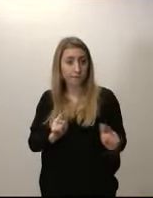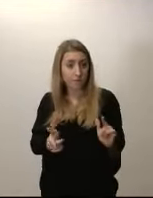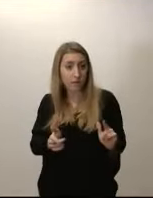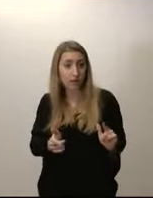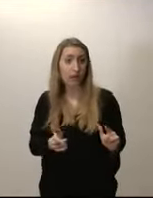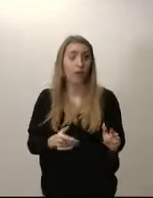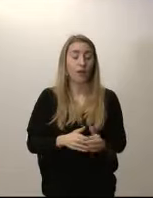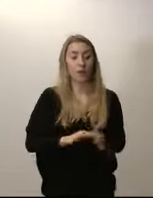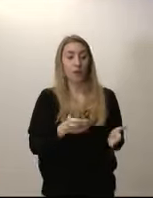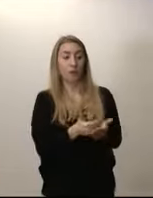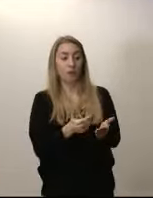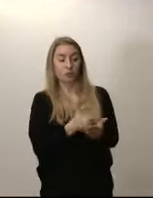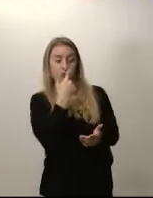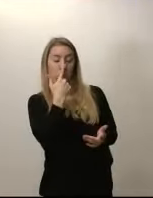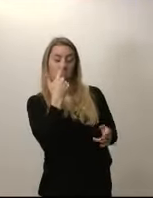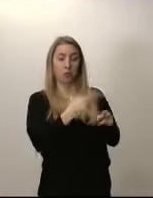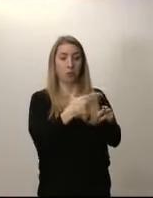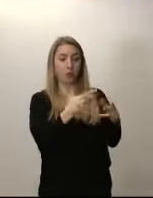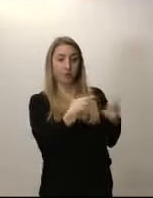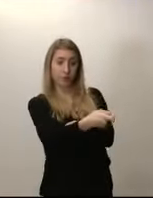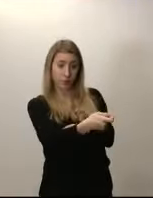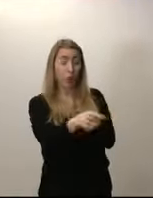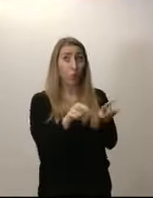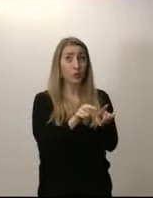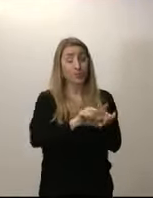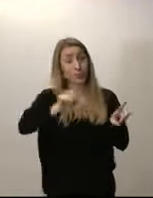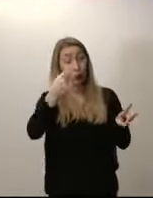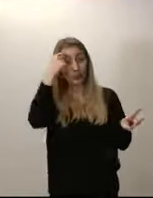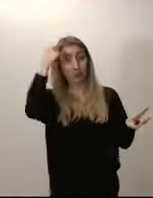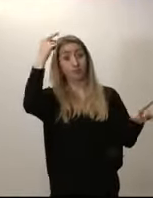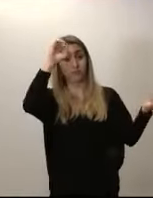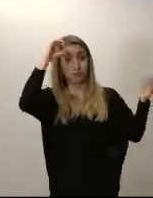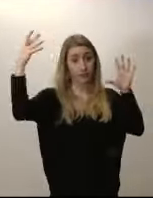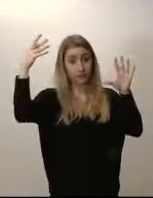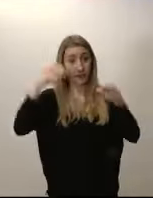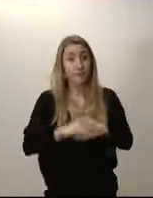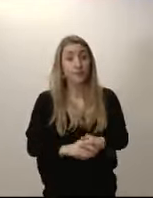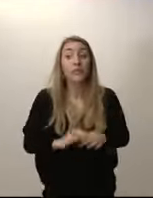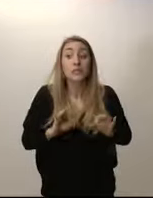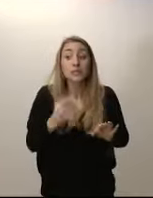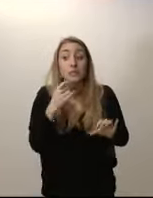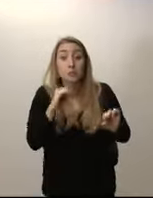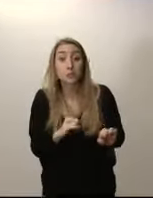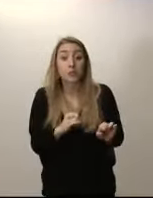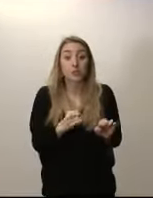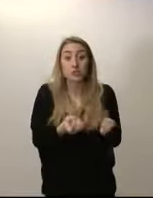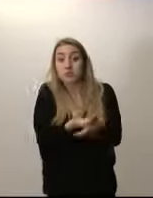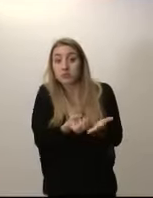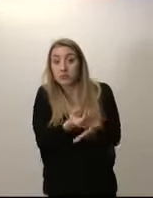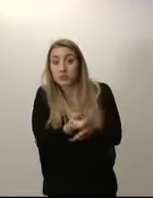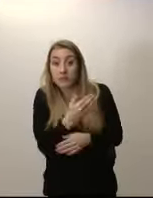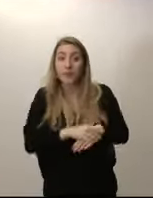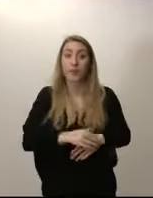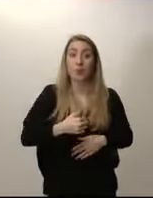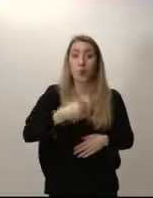façon puzzle. Mais j'ai une autre référence littéraire qui m'est venue à l'esprit, et je voudrais, si vous le permettez, vous dire quelques mots à ce sujet. J'ai pensé